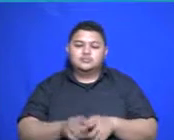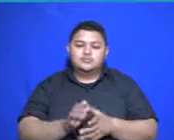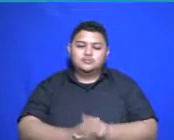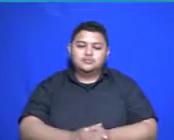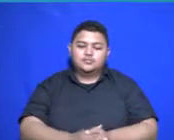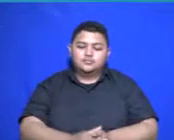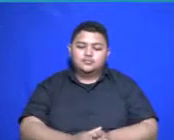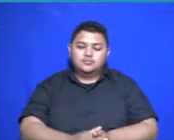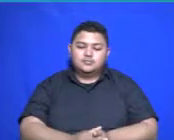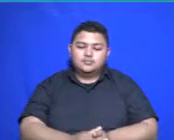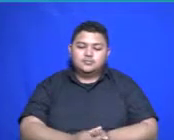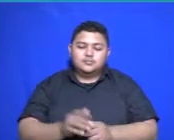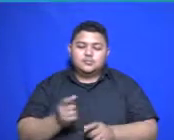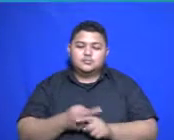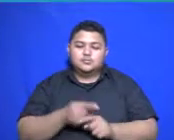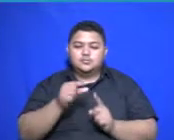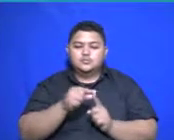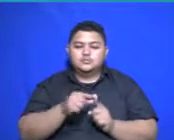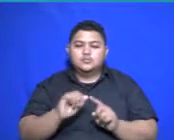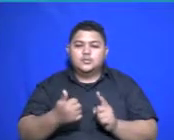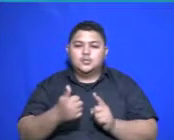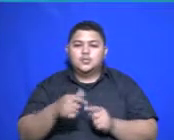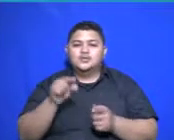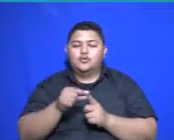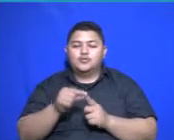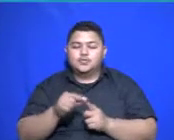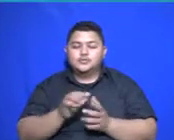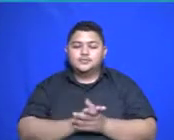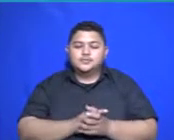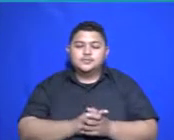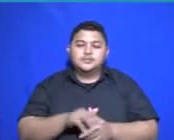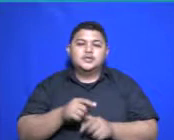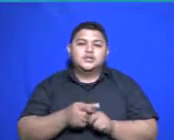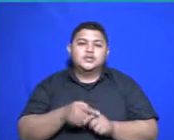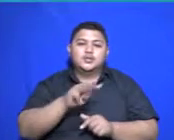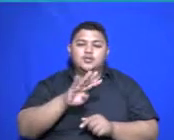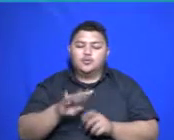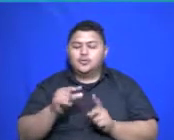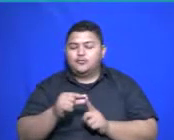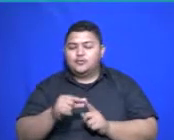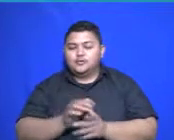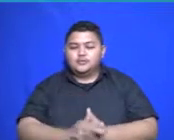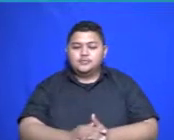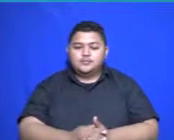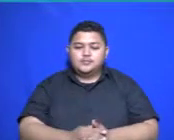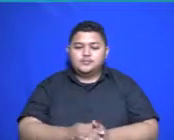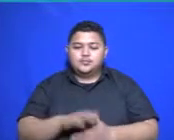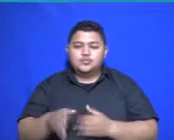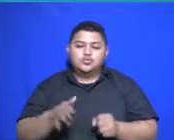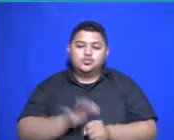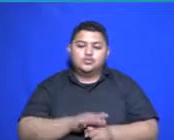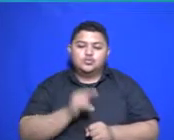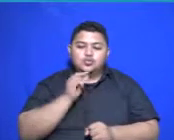216. Kemudian untuk provinsi, 16 provinsi dari 34 provinsi yang ada. Tapi ini sudah cukup nanti